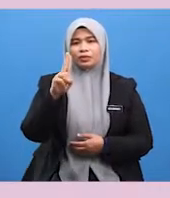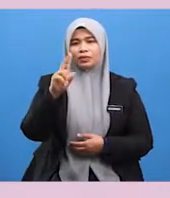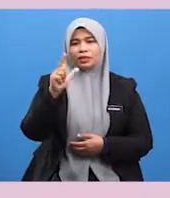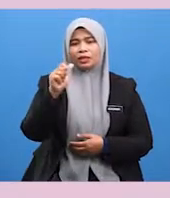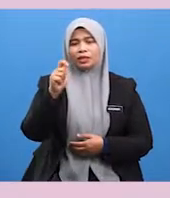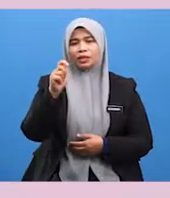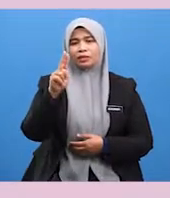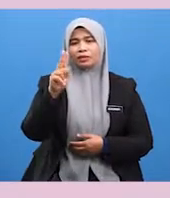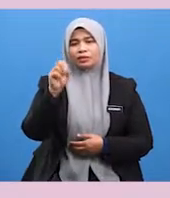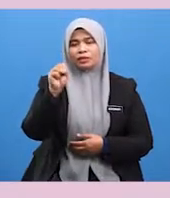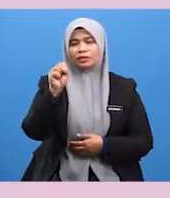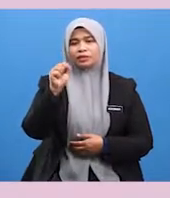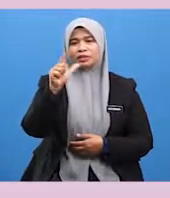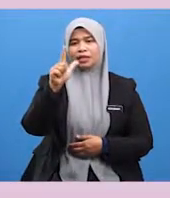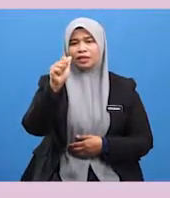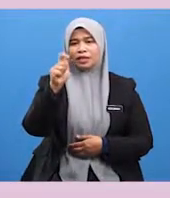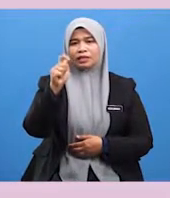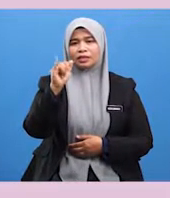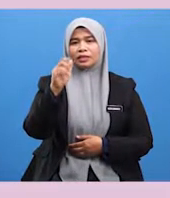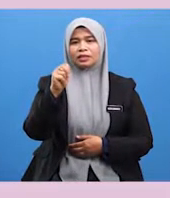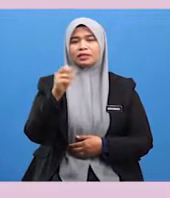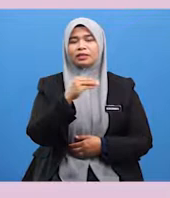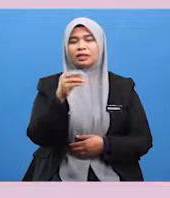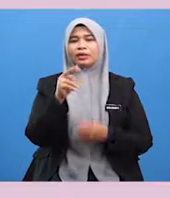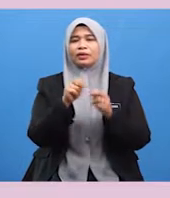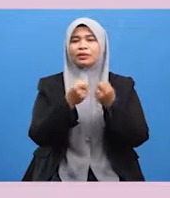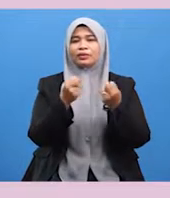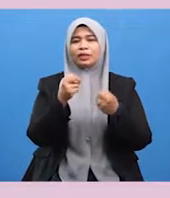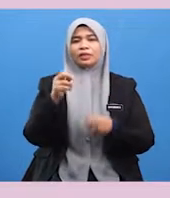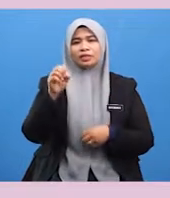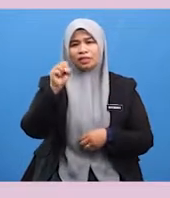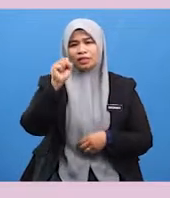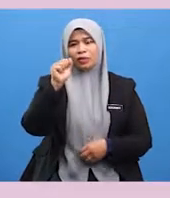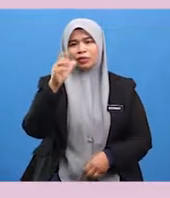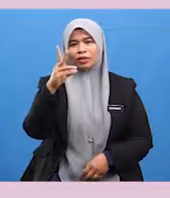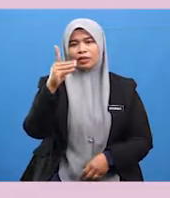Salatin Sejarah Melayu dan novel Saudaga Besar dari Kuala Lumpur.